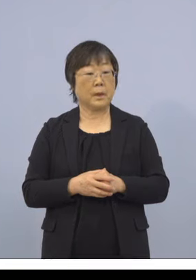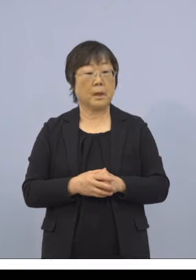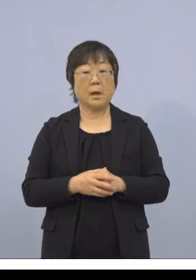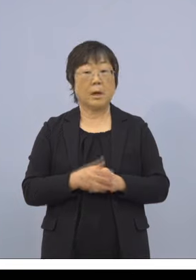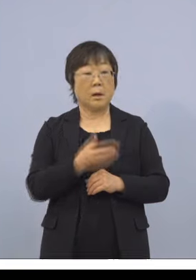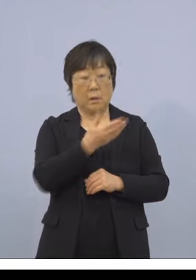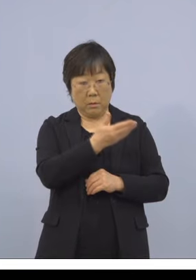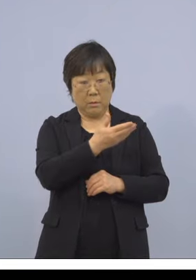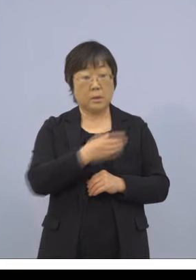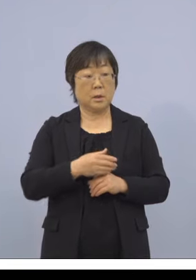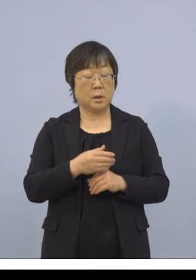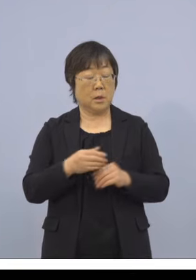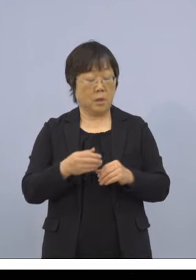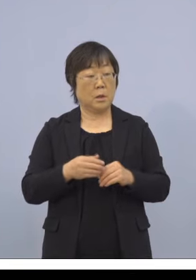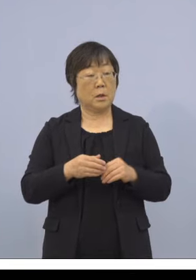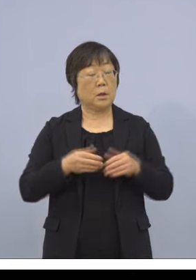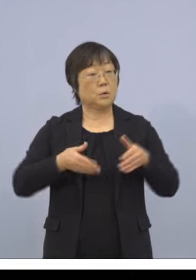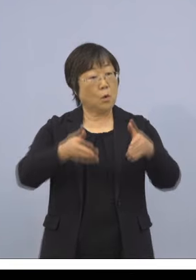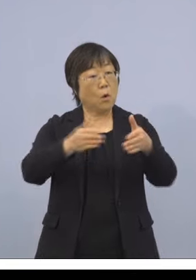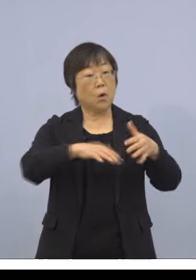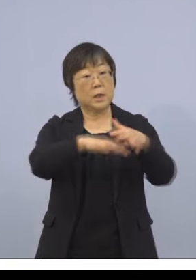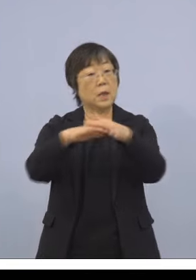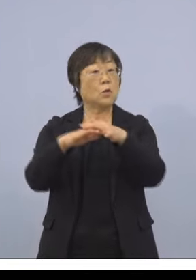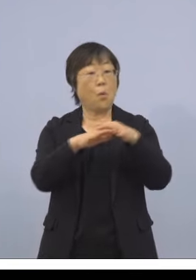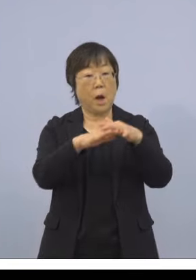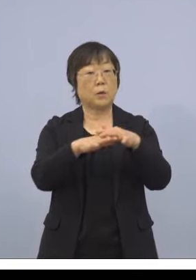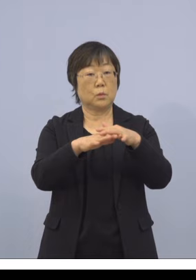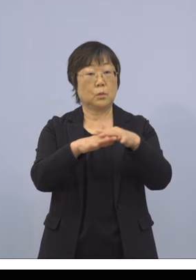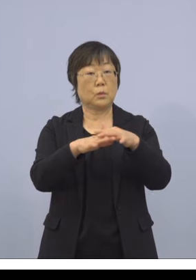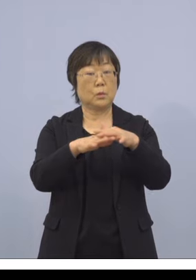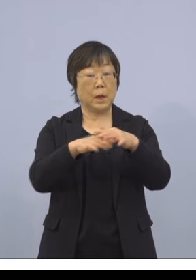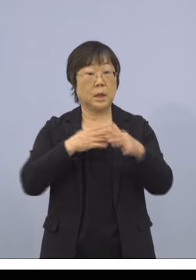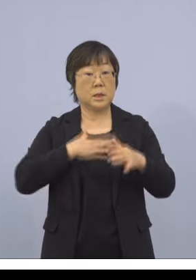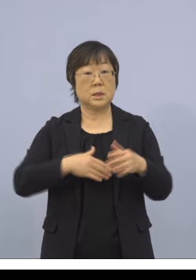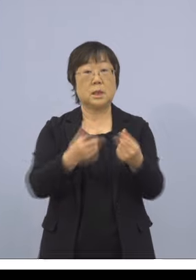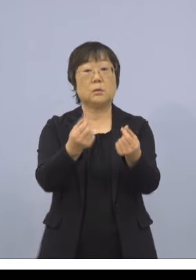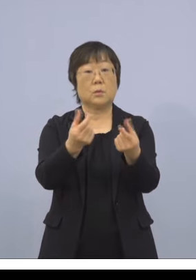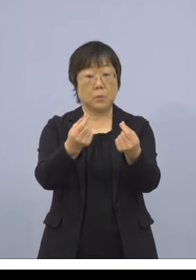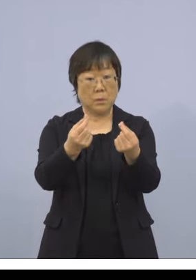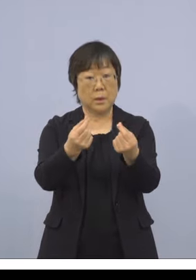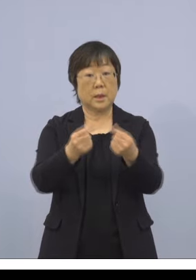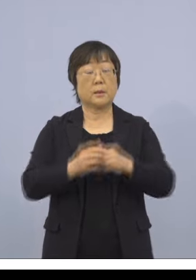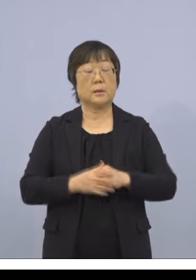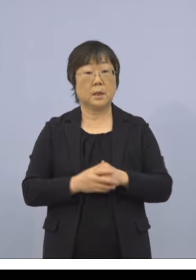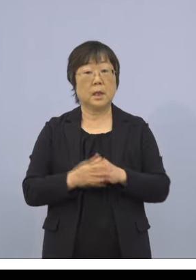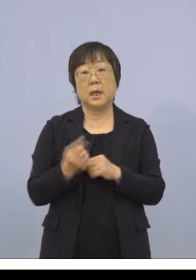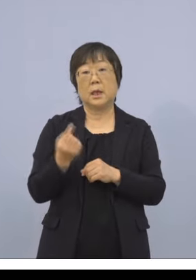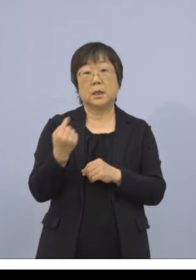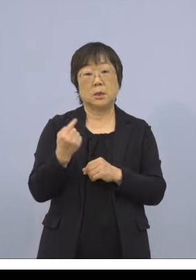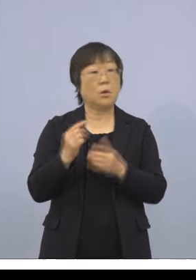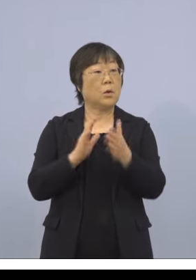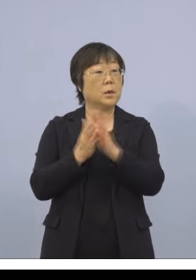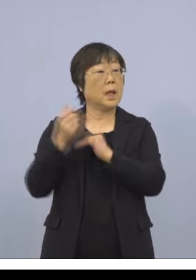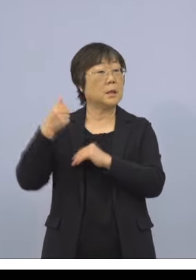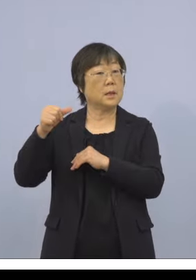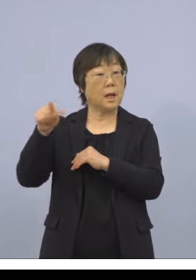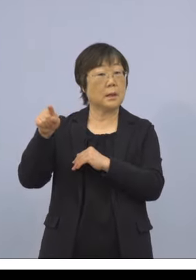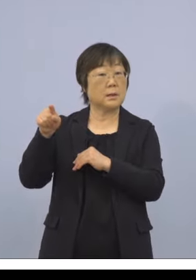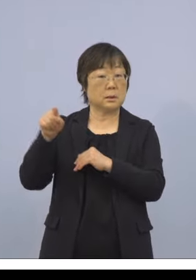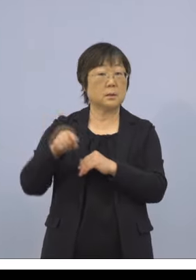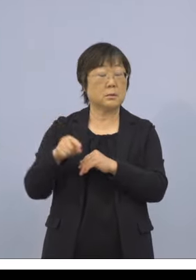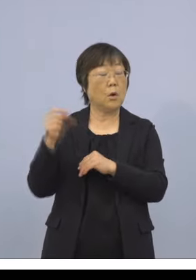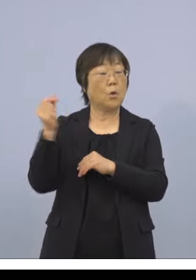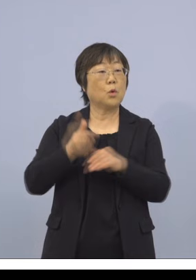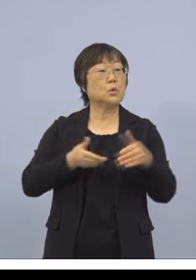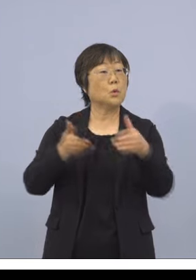思うんですが、まあ、道路ネットワークは、まあ、ご承知の通りでございまして、昨日も県南に向けた高